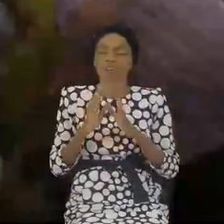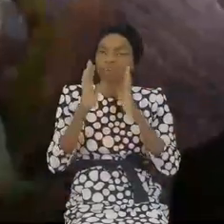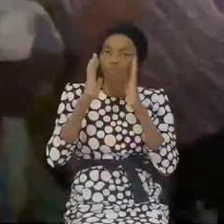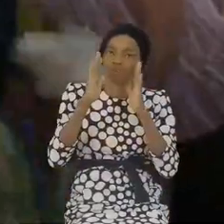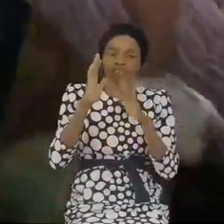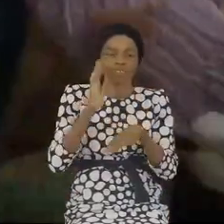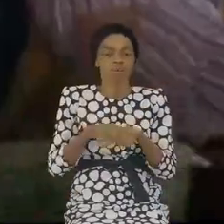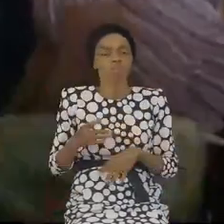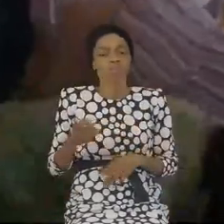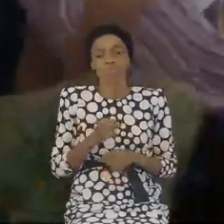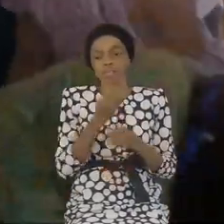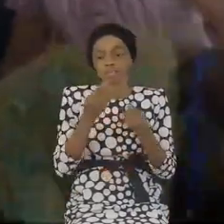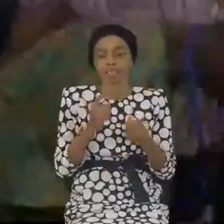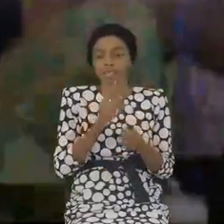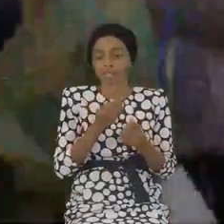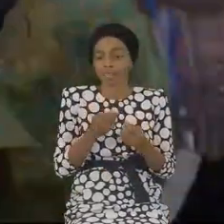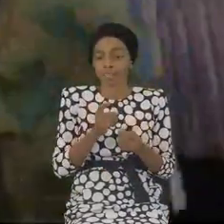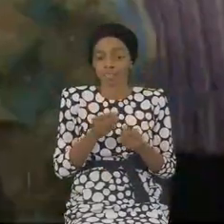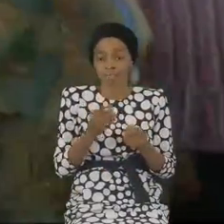Concentre-toi. Place ta foi,